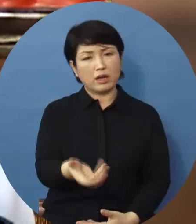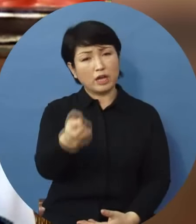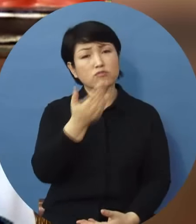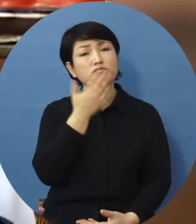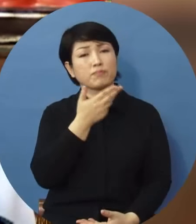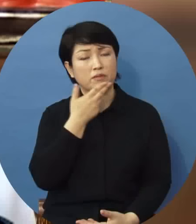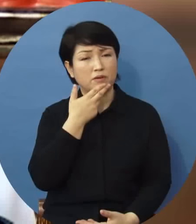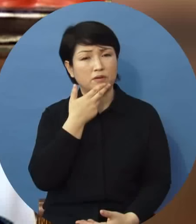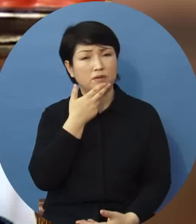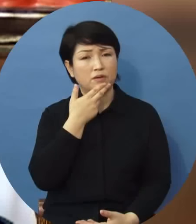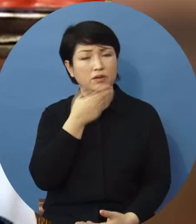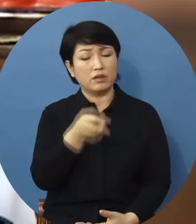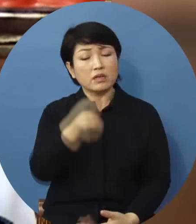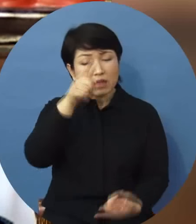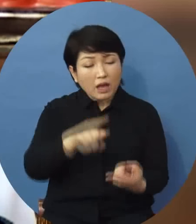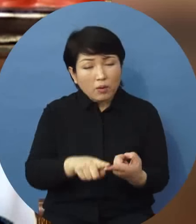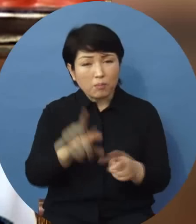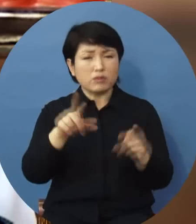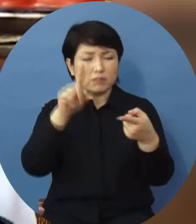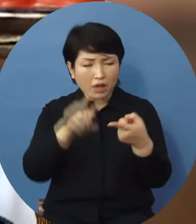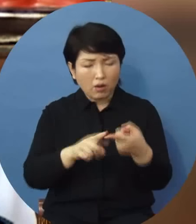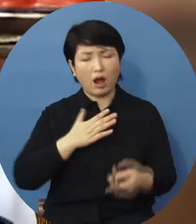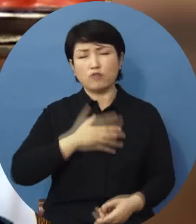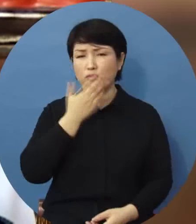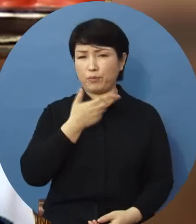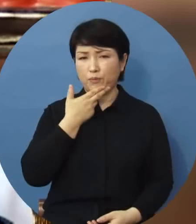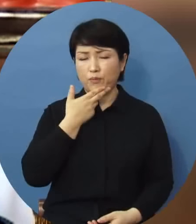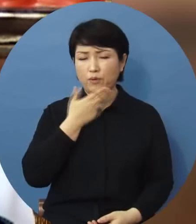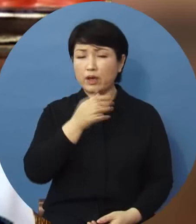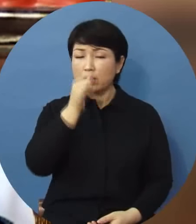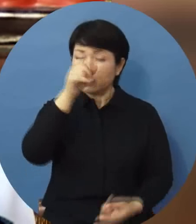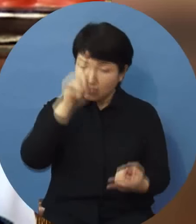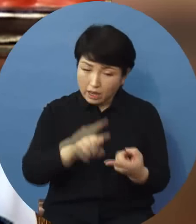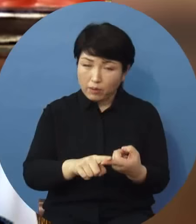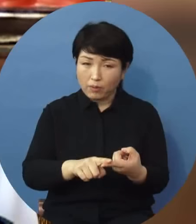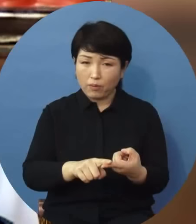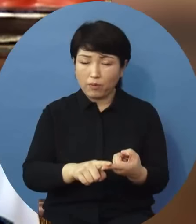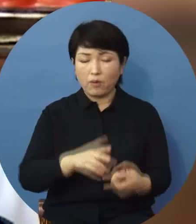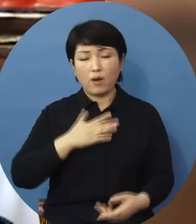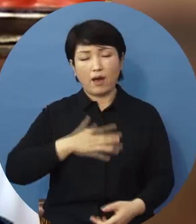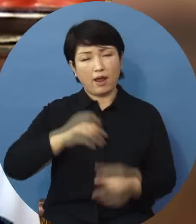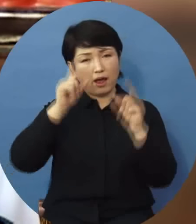없다. 사실을 사실대로 알 수가 없다. 있는 그대로 알아차릴 수가 없다.